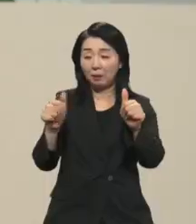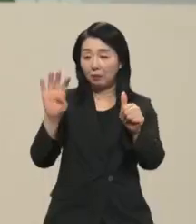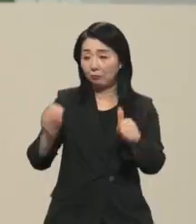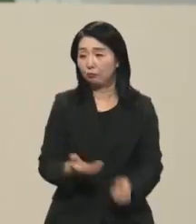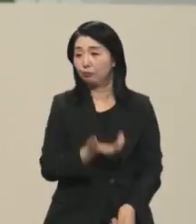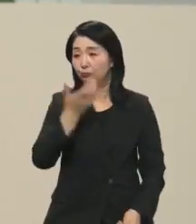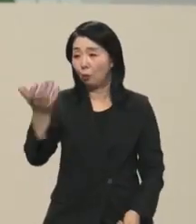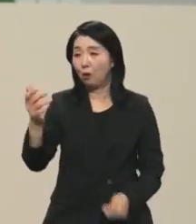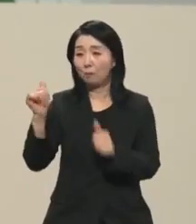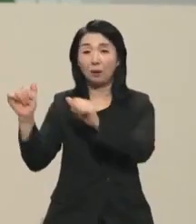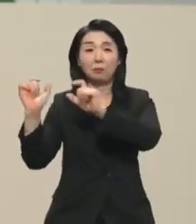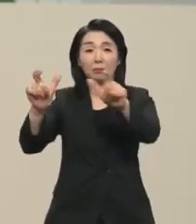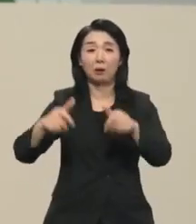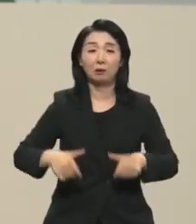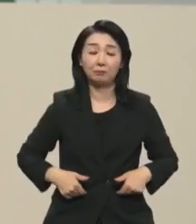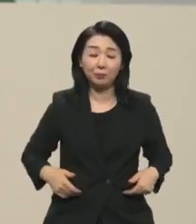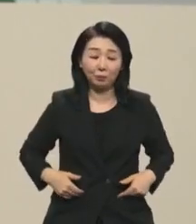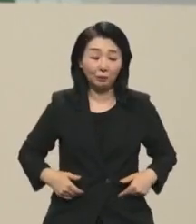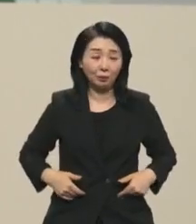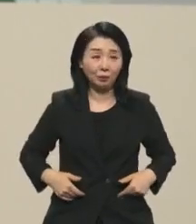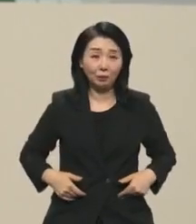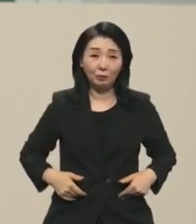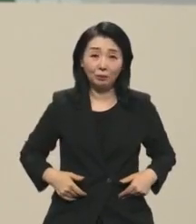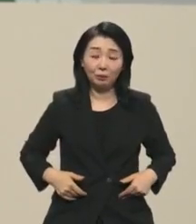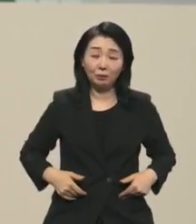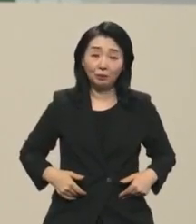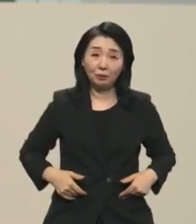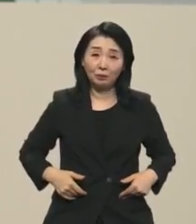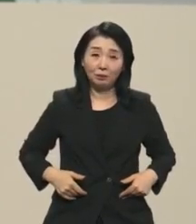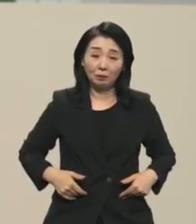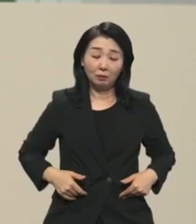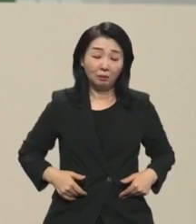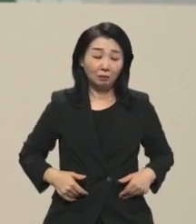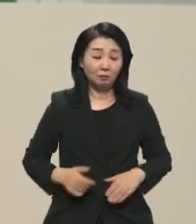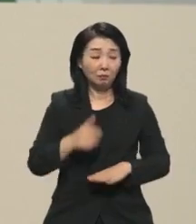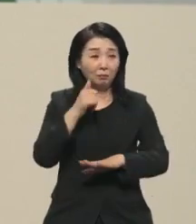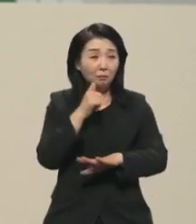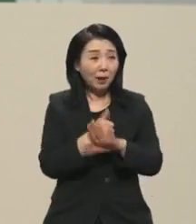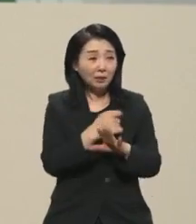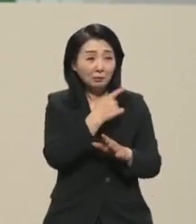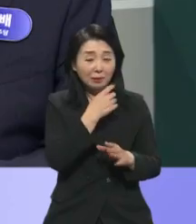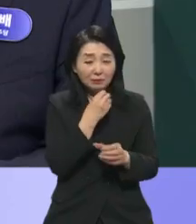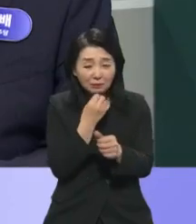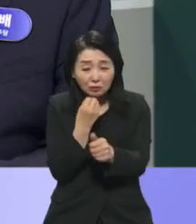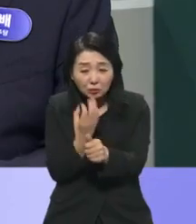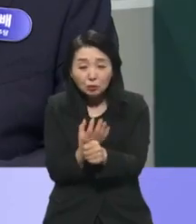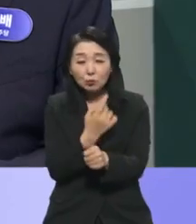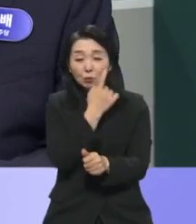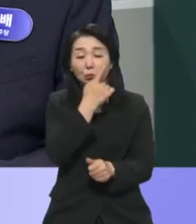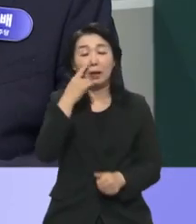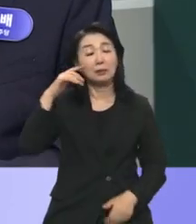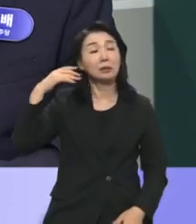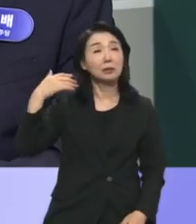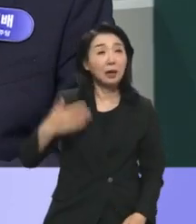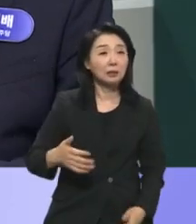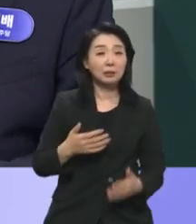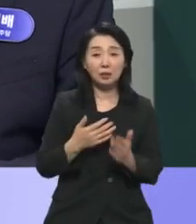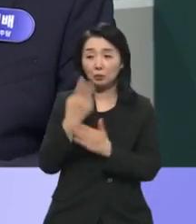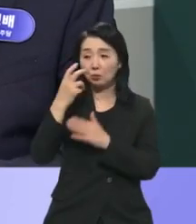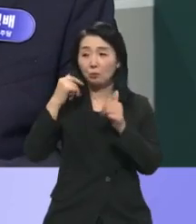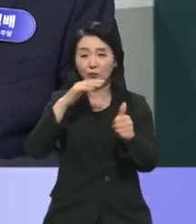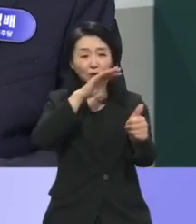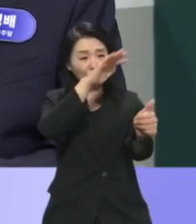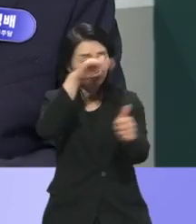하는 거 아닐 근데 마지막 피의자에 대한 마지막 진술을 확인을 여태 못 했잖아요 그러니까 그걸 하자고 자꾸 검찰에서